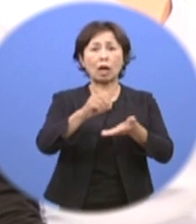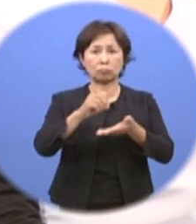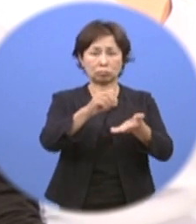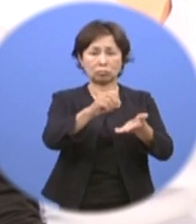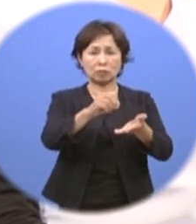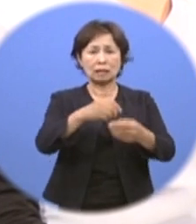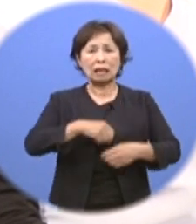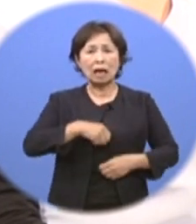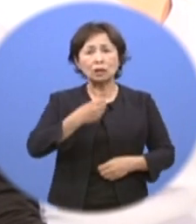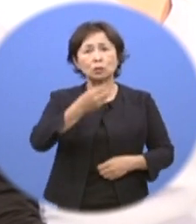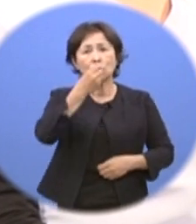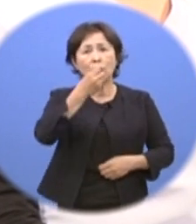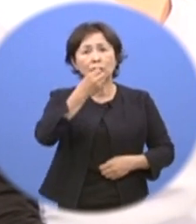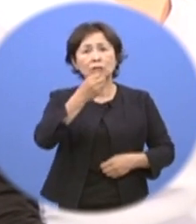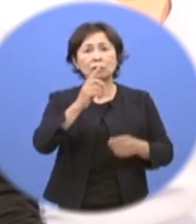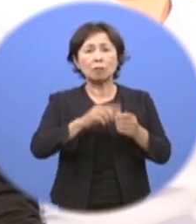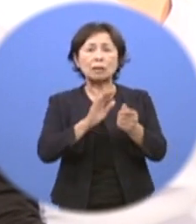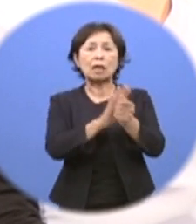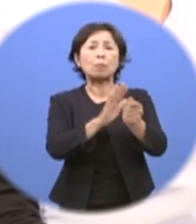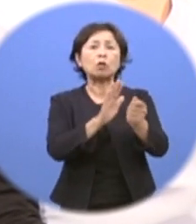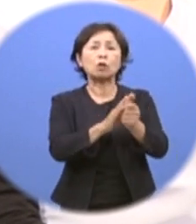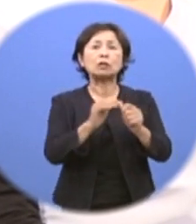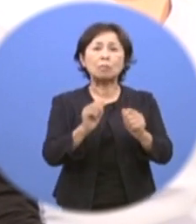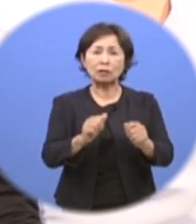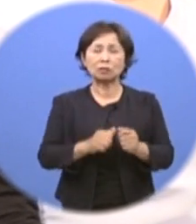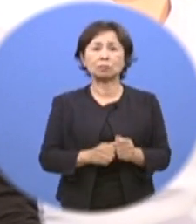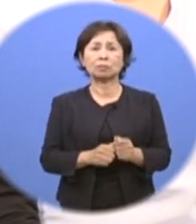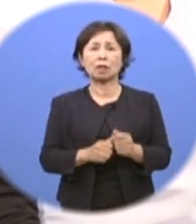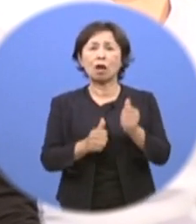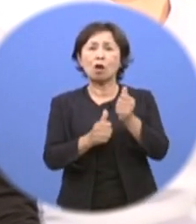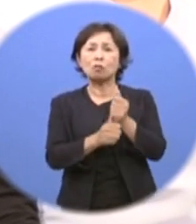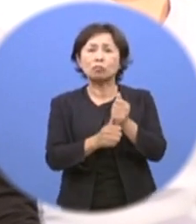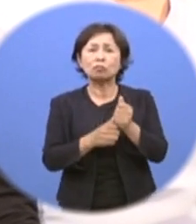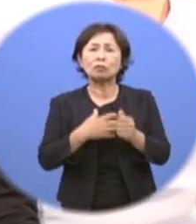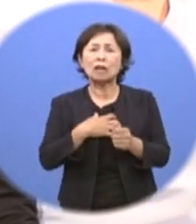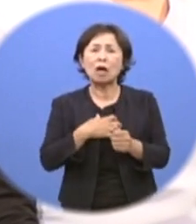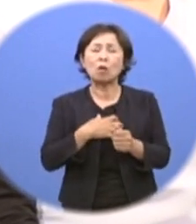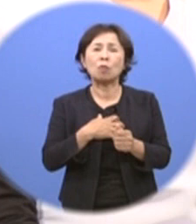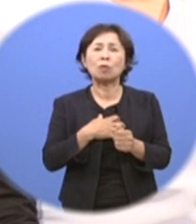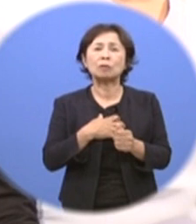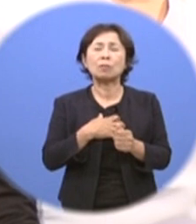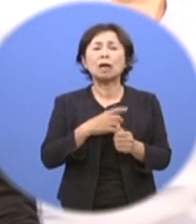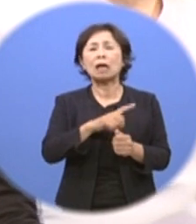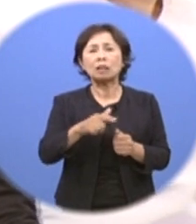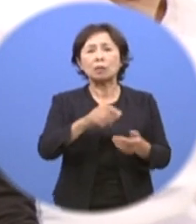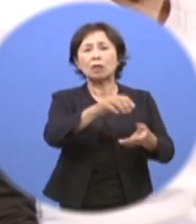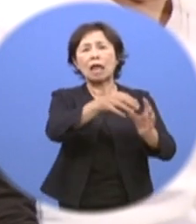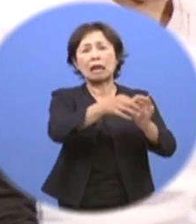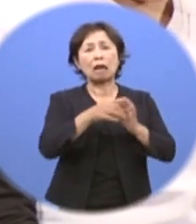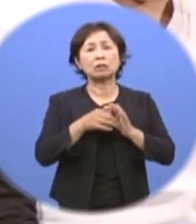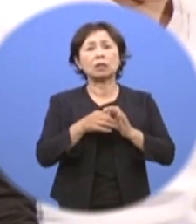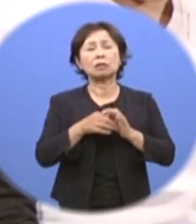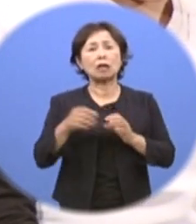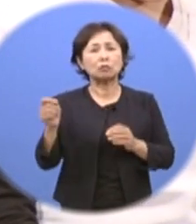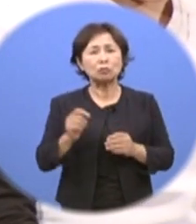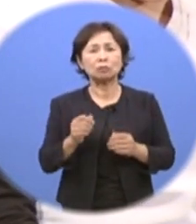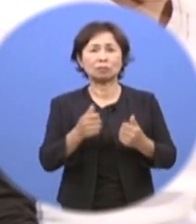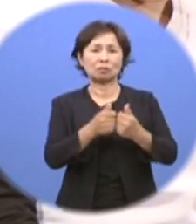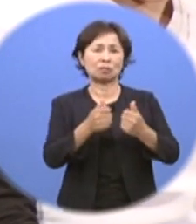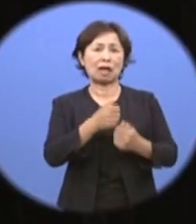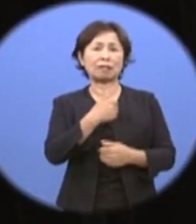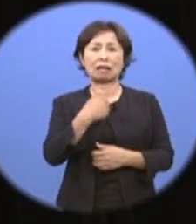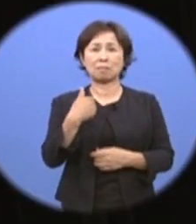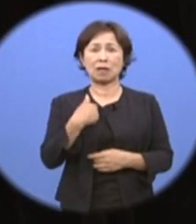できるようにサポートしています。お薬の副作用などご心配なことがありましたらご連絡いただきましたらいつでも相談に乗り